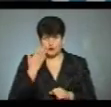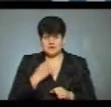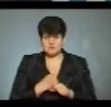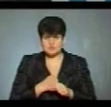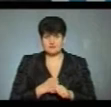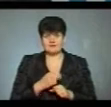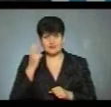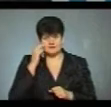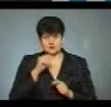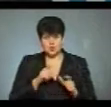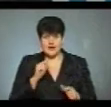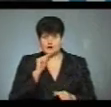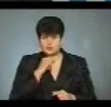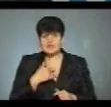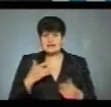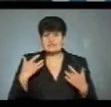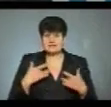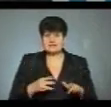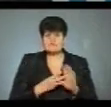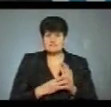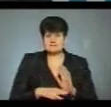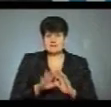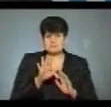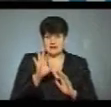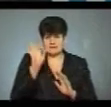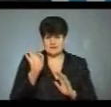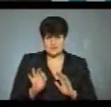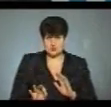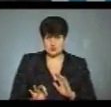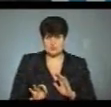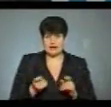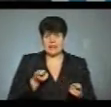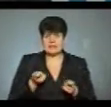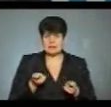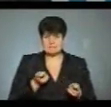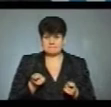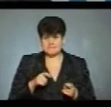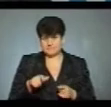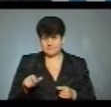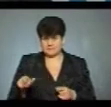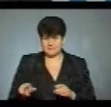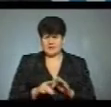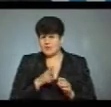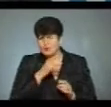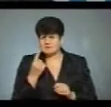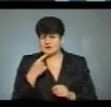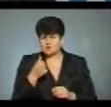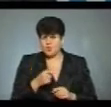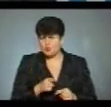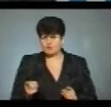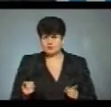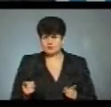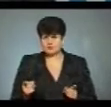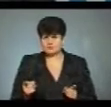школі економіки, я звільнив 85% адмінперсоналу на протязі першого року.